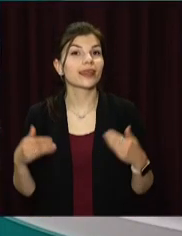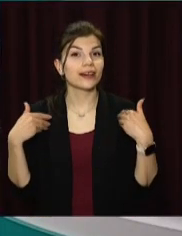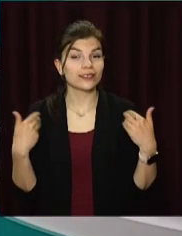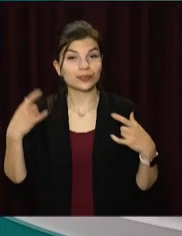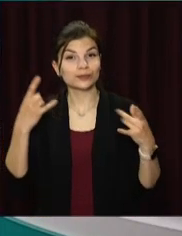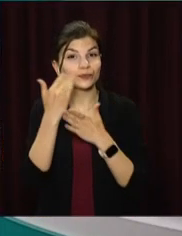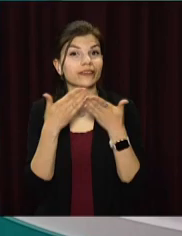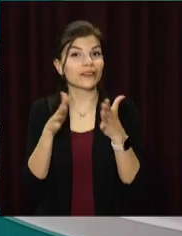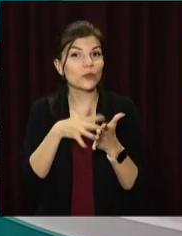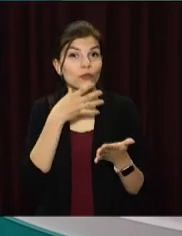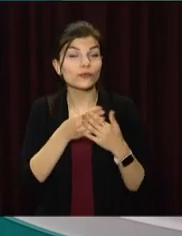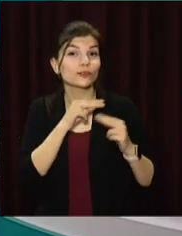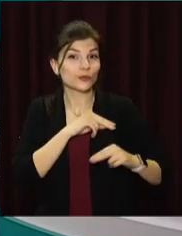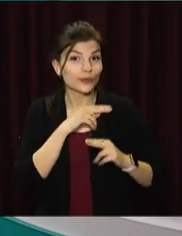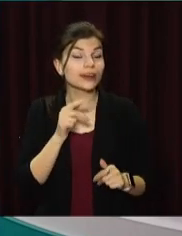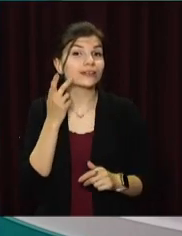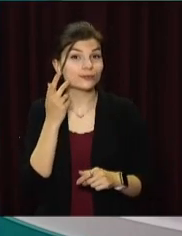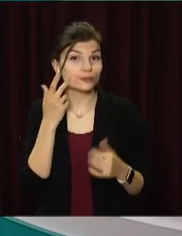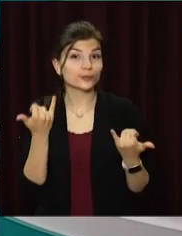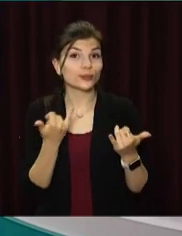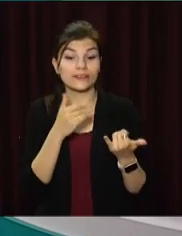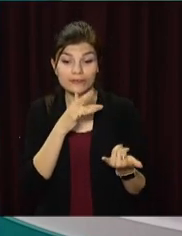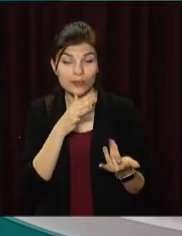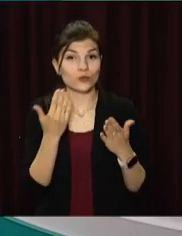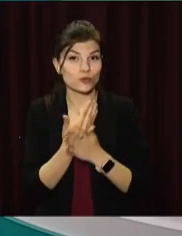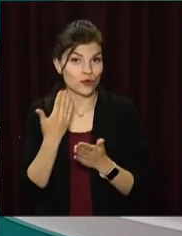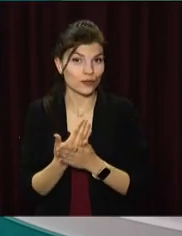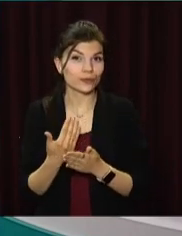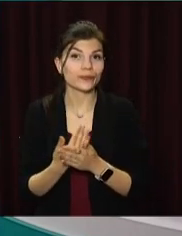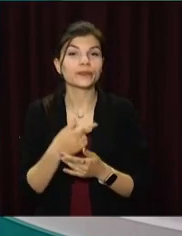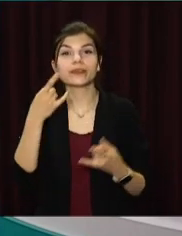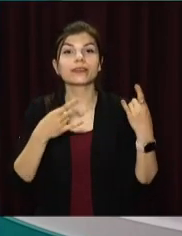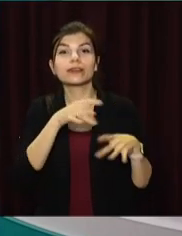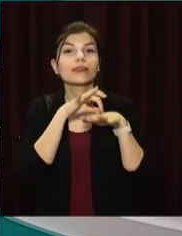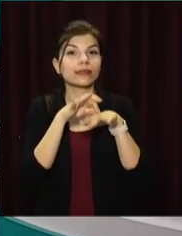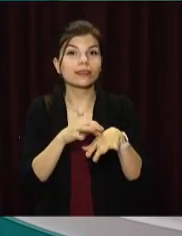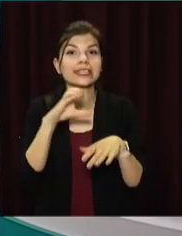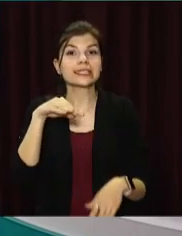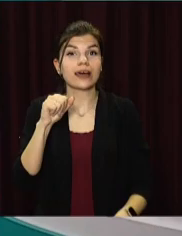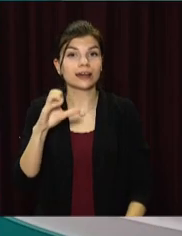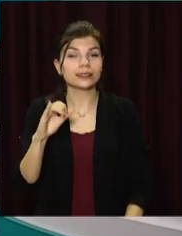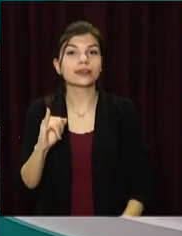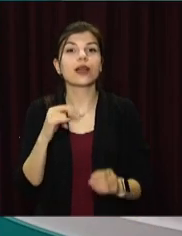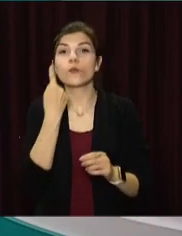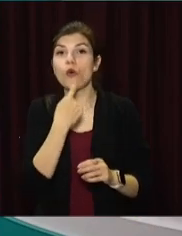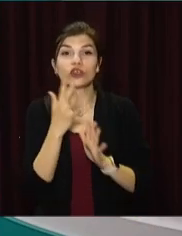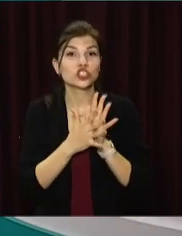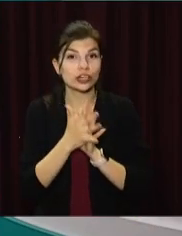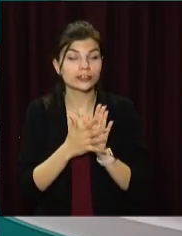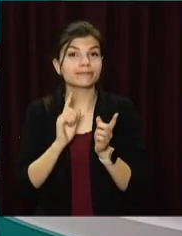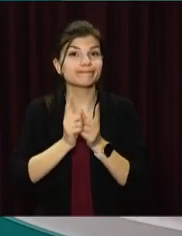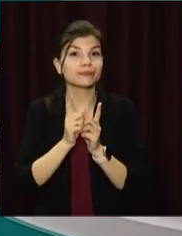Вітаю! Відкритий продовжує свою роботу. І, як завжди, у цій порі випуск новин. У студії для вас працює Стас Коновалов, а мовою